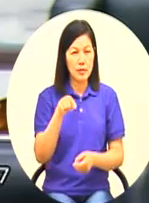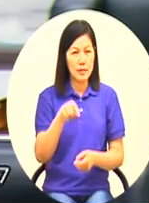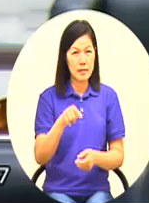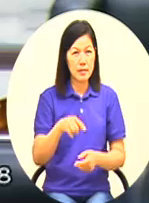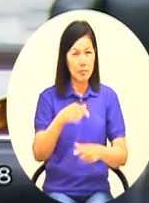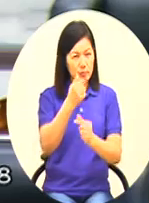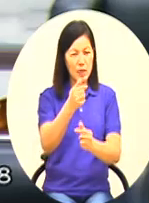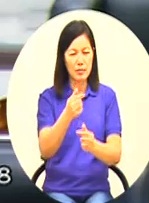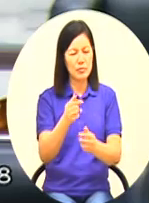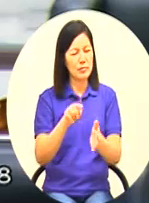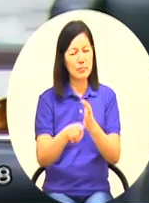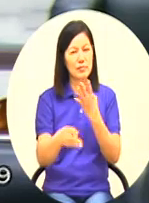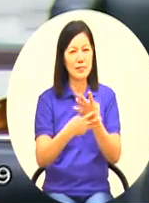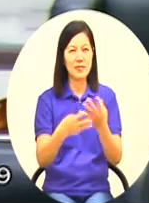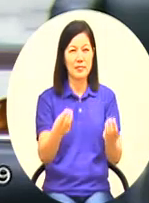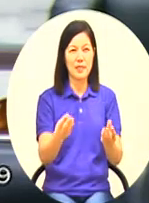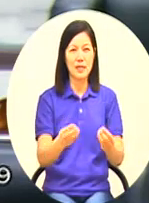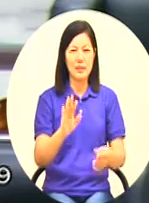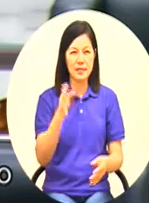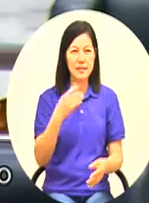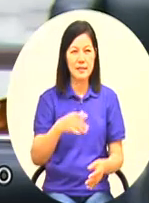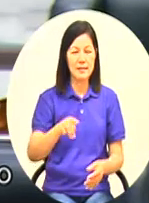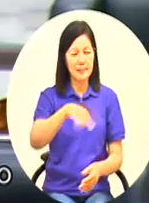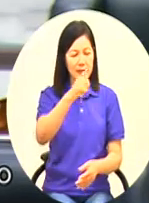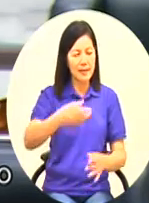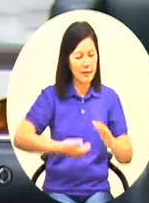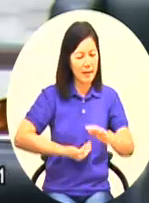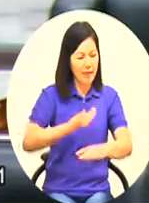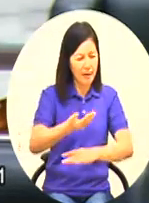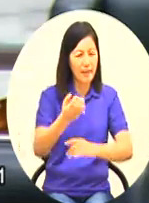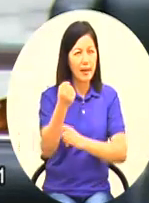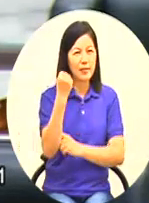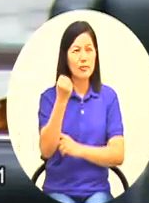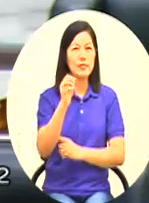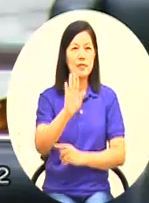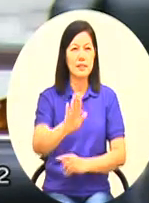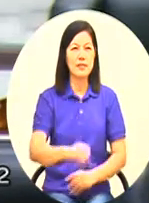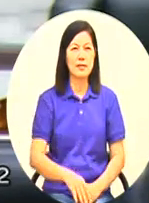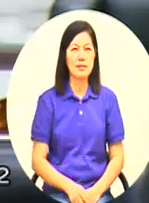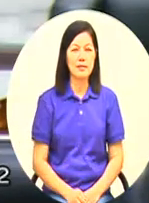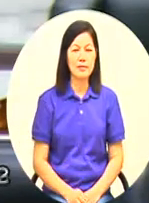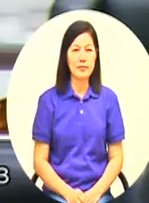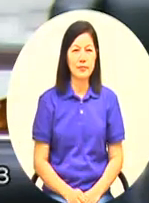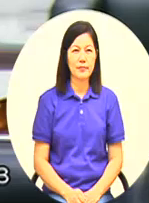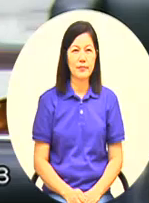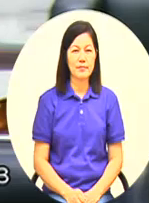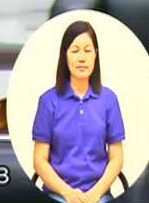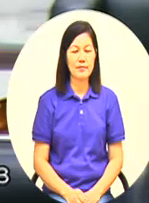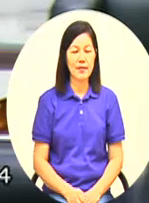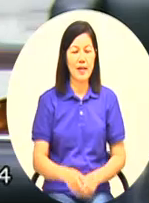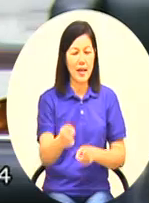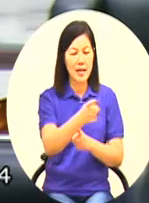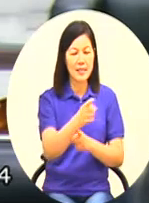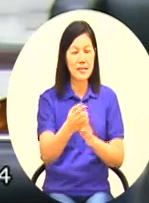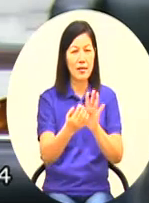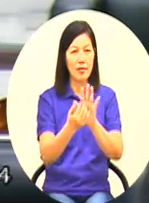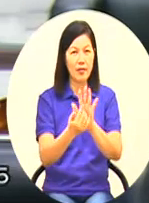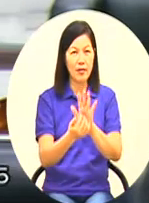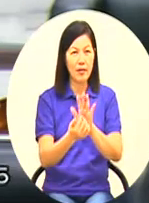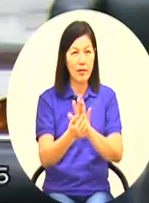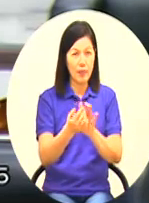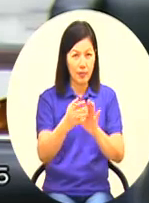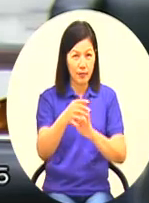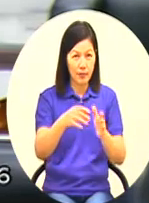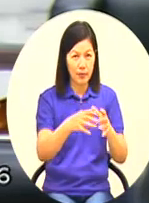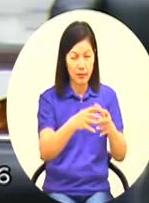美专业，那也是大家非常的用心哦，这特别向咱大家消防团队哦特别表示非常